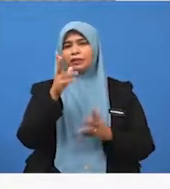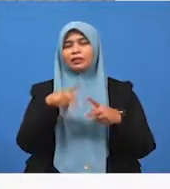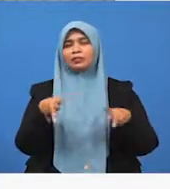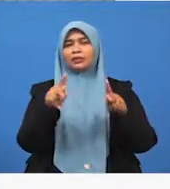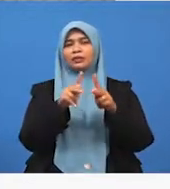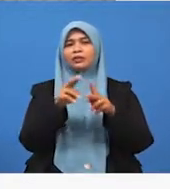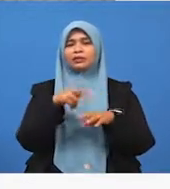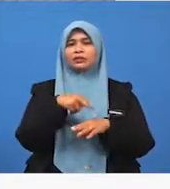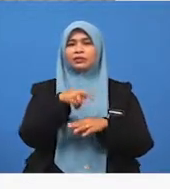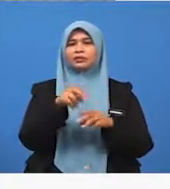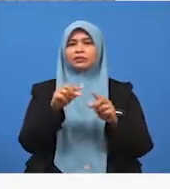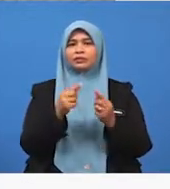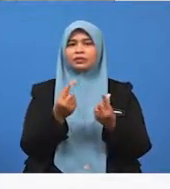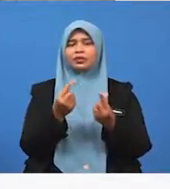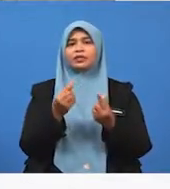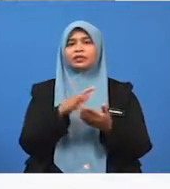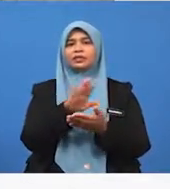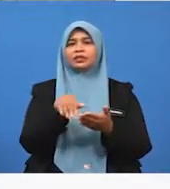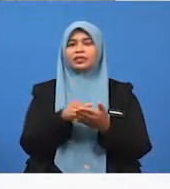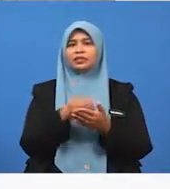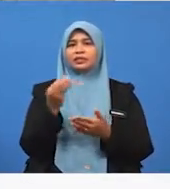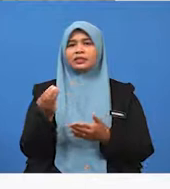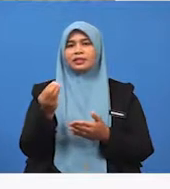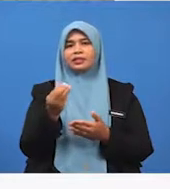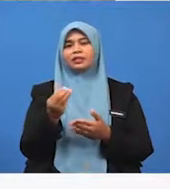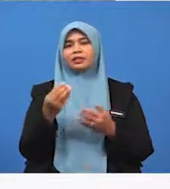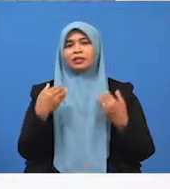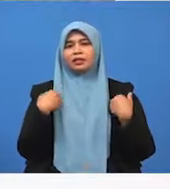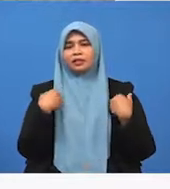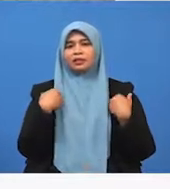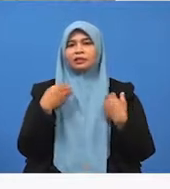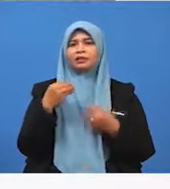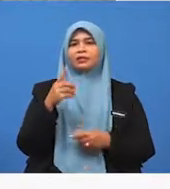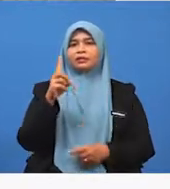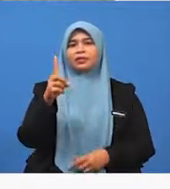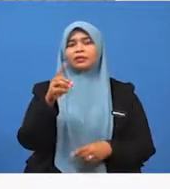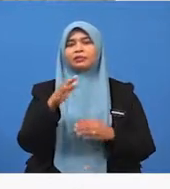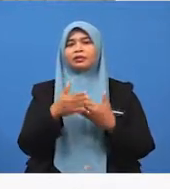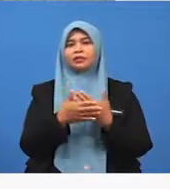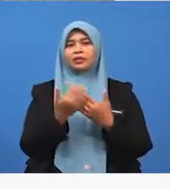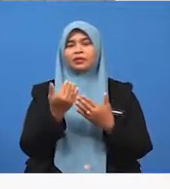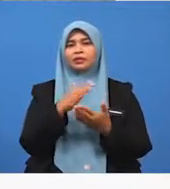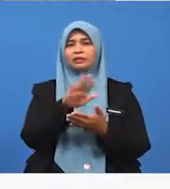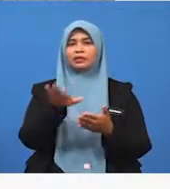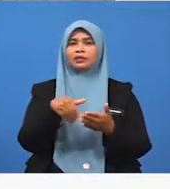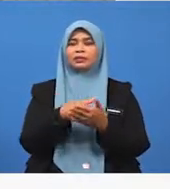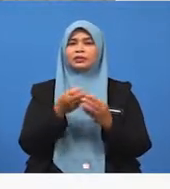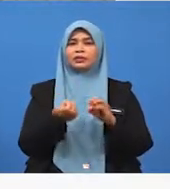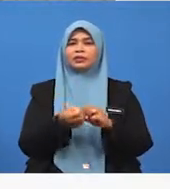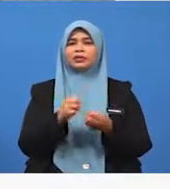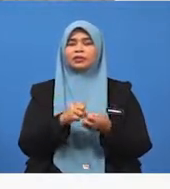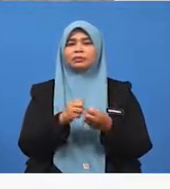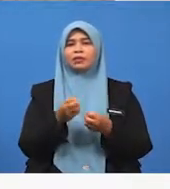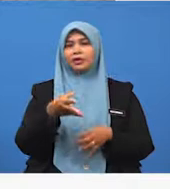menghafaz dan mengamalkan Al-Quran. Al-Quran itu diturunkan ketika masyarakat